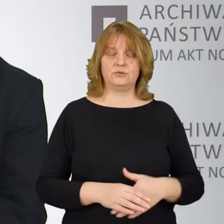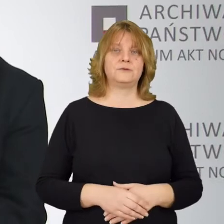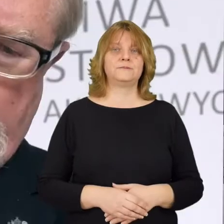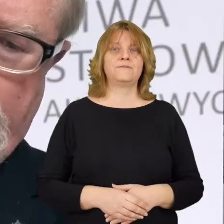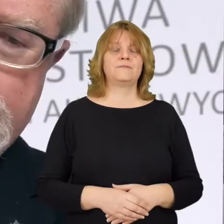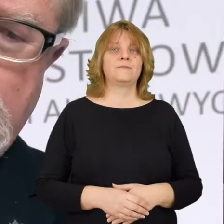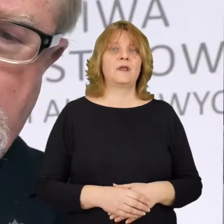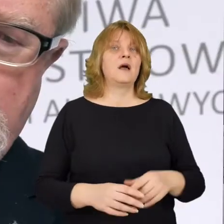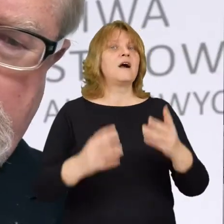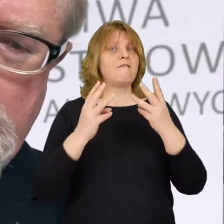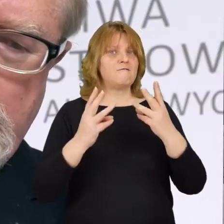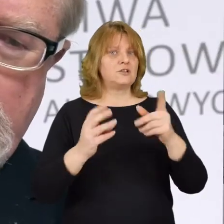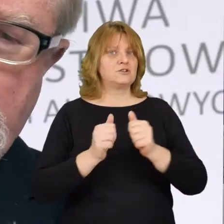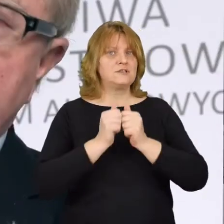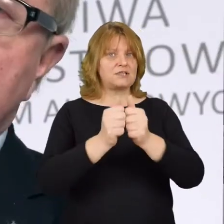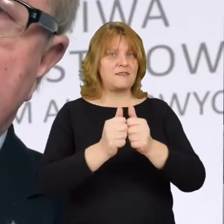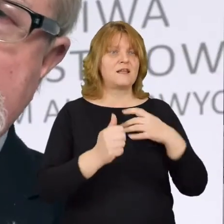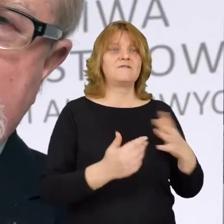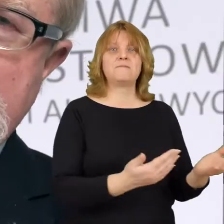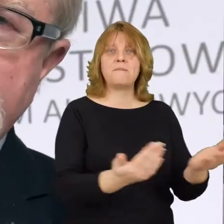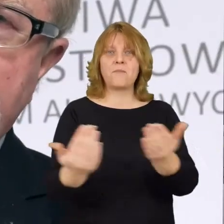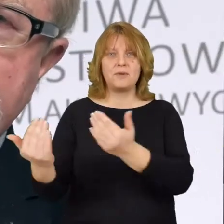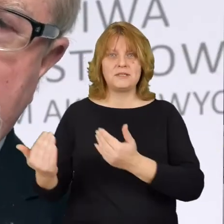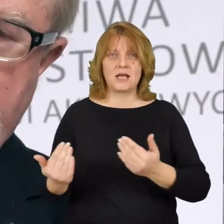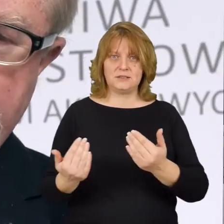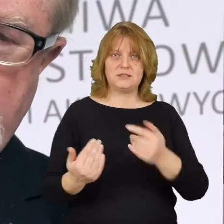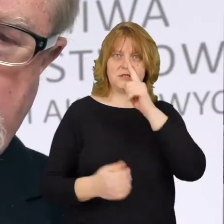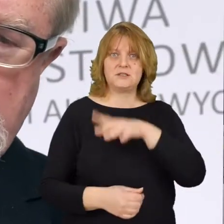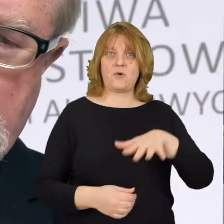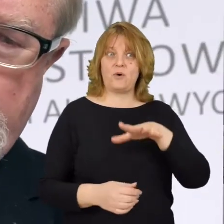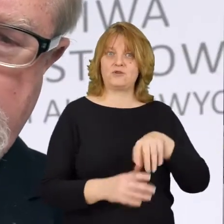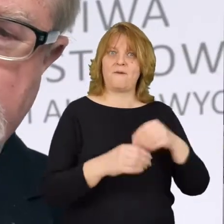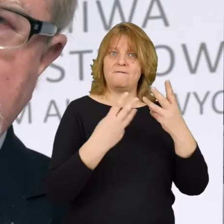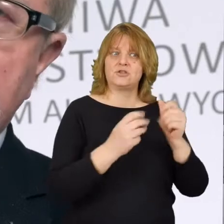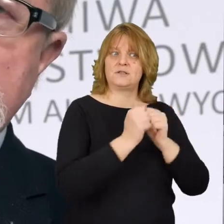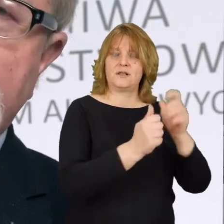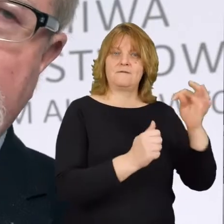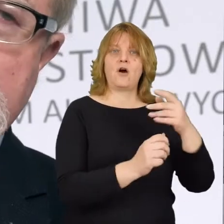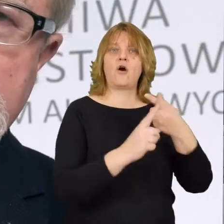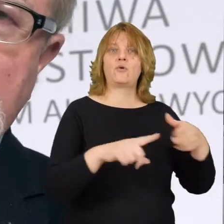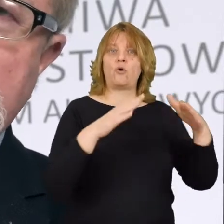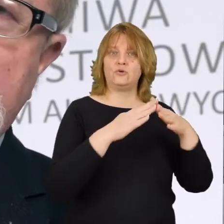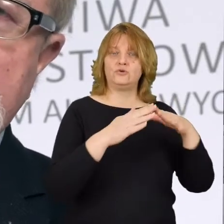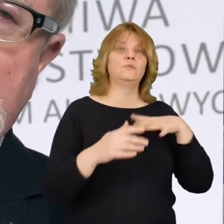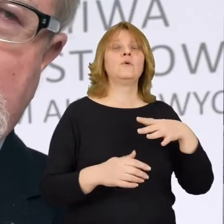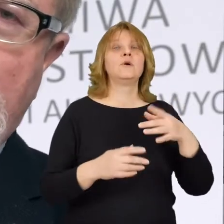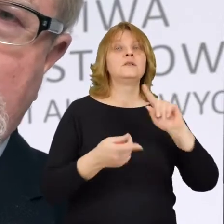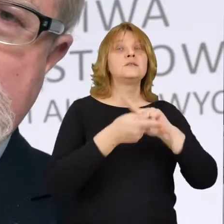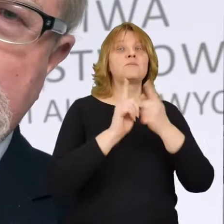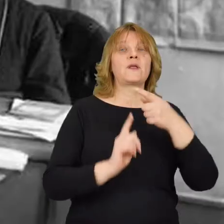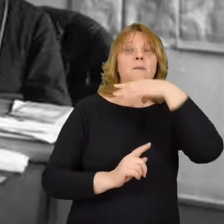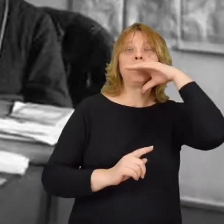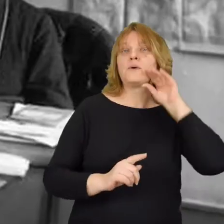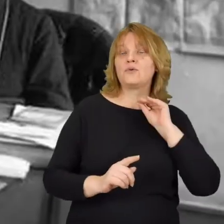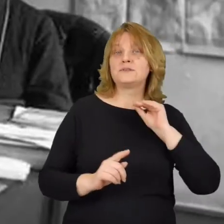ludzi. Ważną rolę odegra w tej mobilizacji społecznej Kościół. Po spotkaniu Józefa Piłsudskiego z Aleksandrem